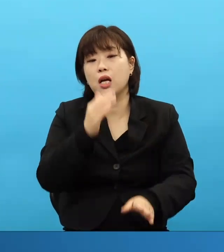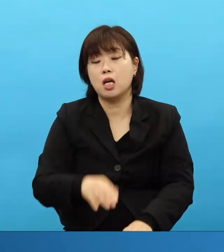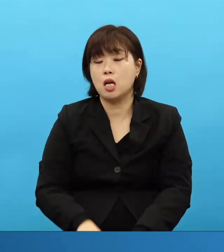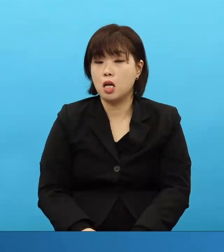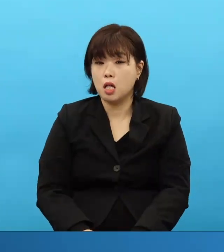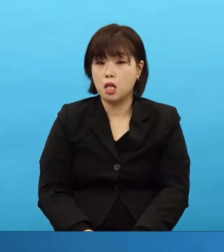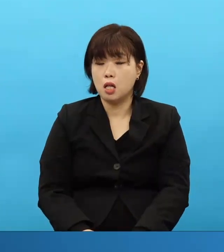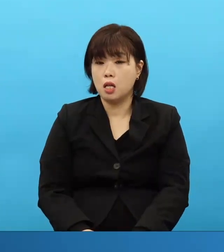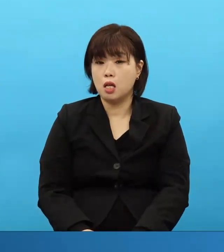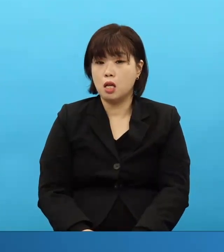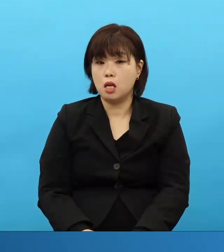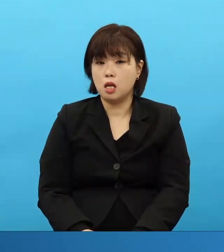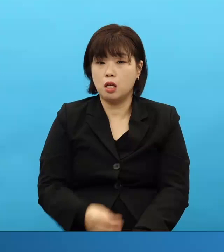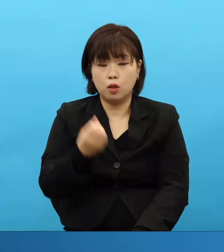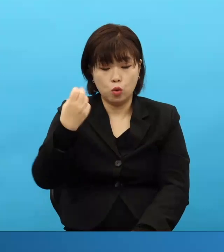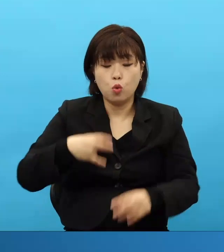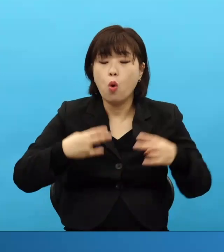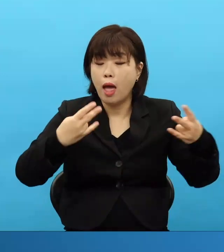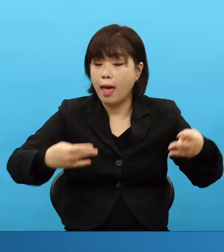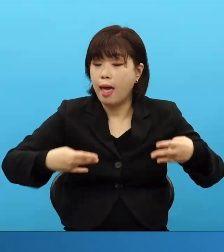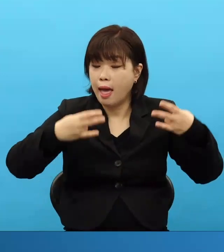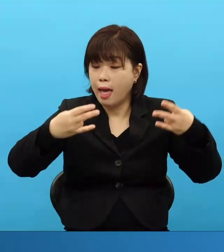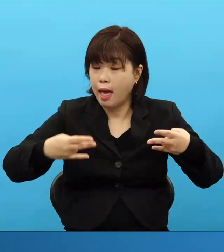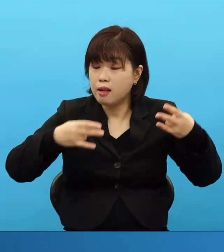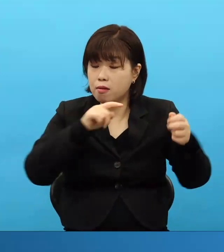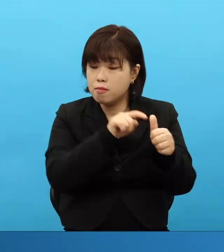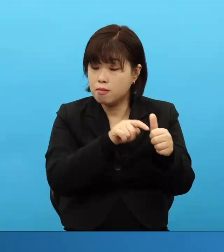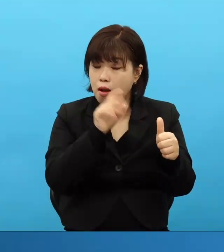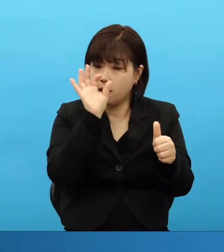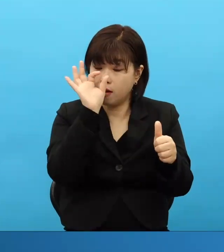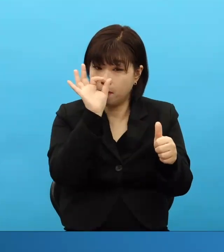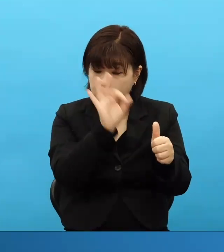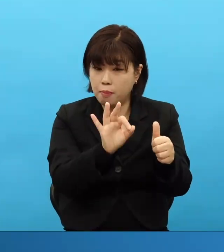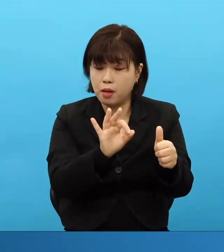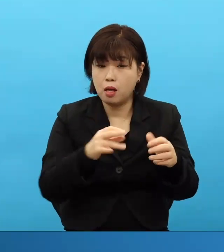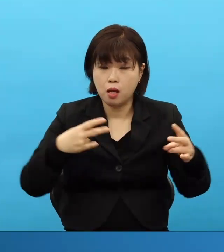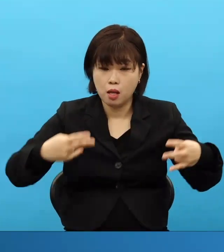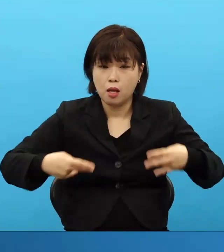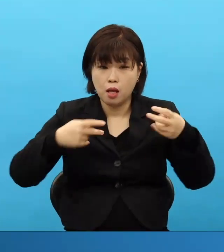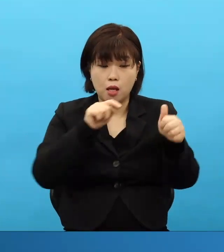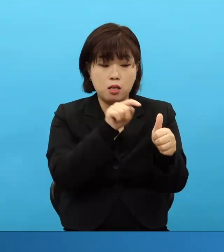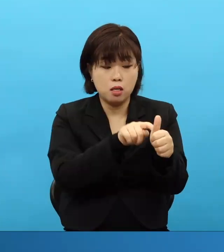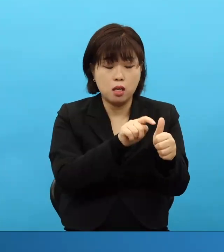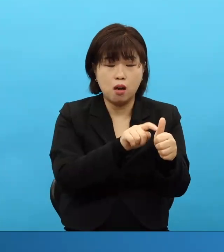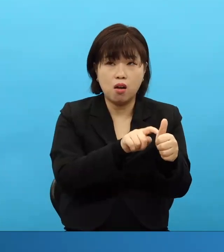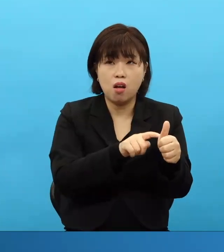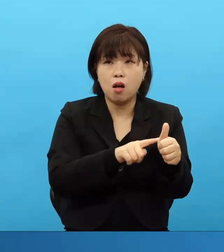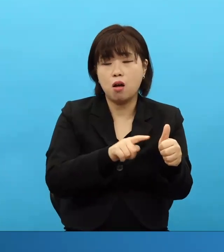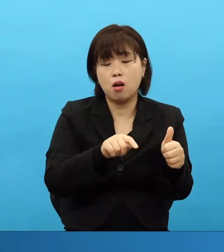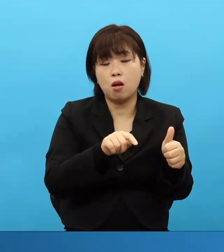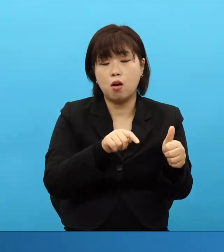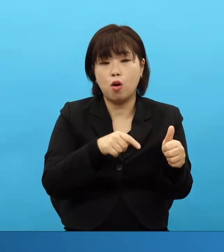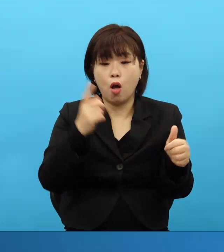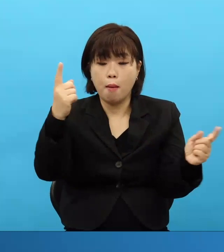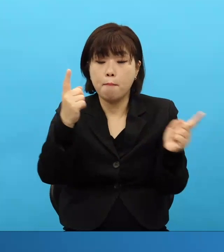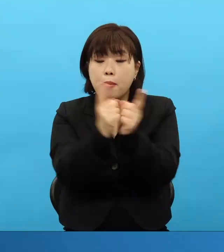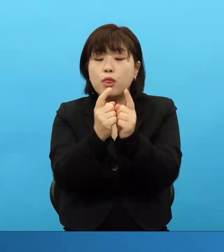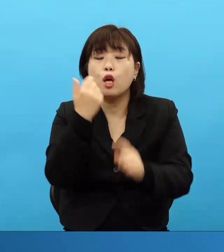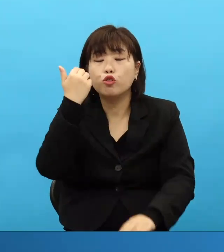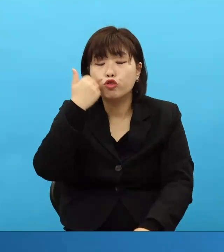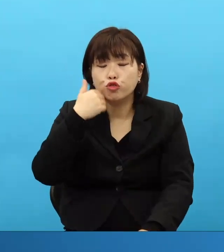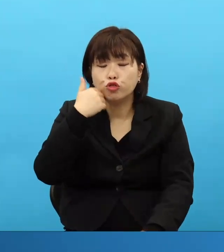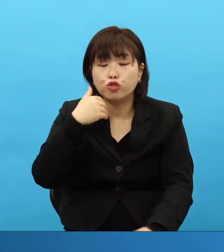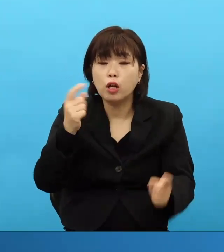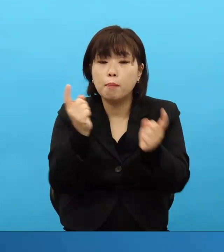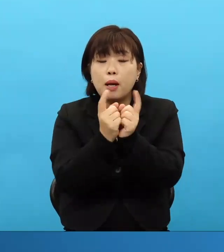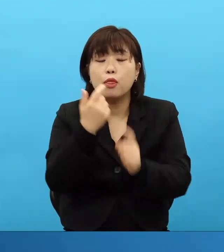엘리사를 불러가지고 Elijah, who was fine by himself, but then God called him 가장 힘든 사람에게로 보냅니다. and sent him to the most difficult person of that age 가장 힘든